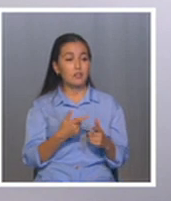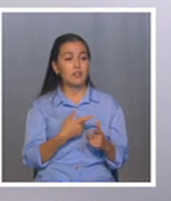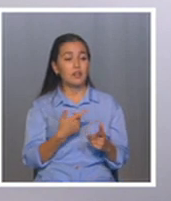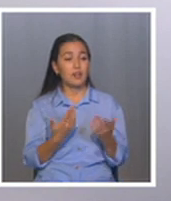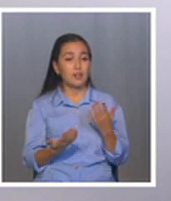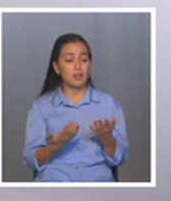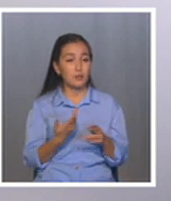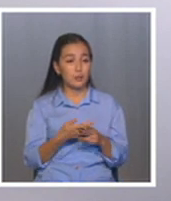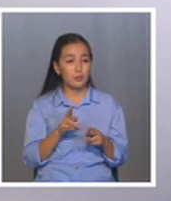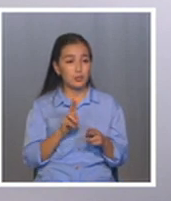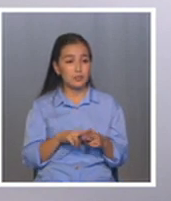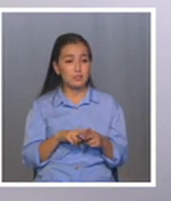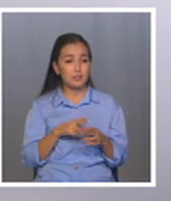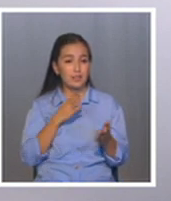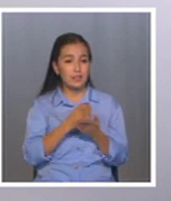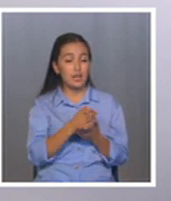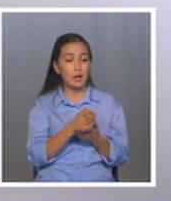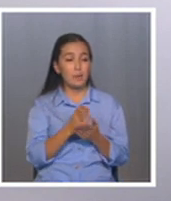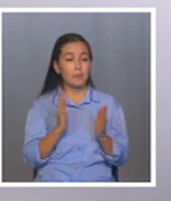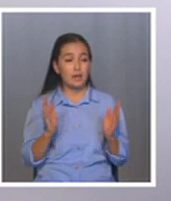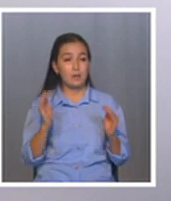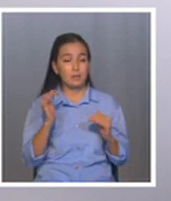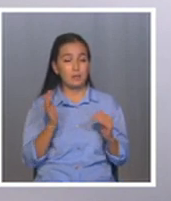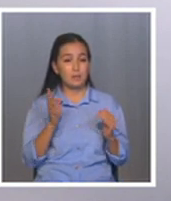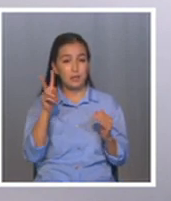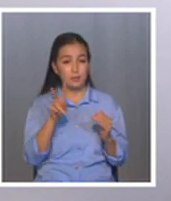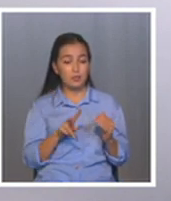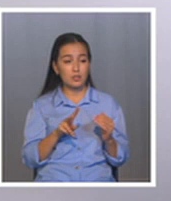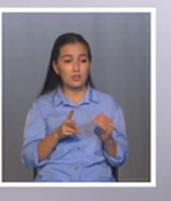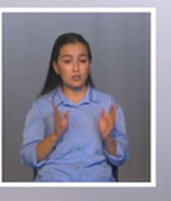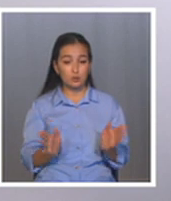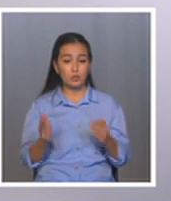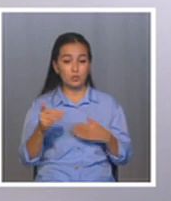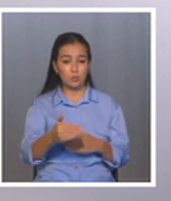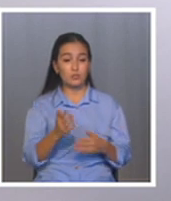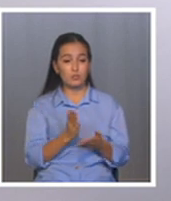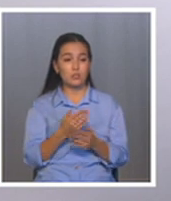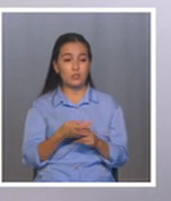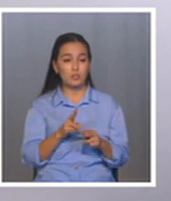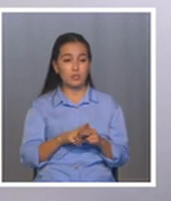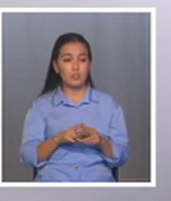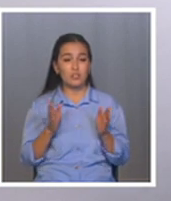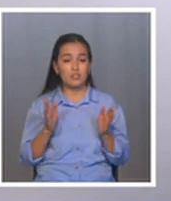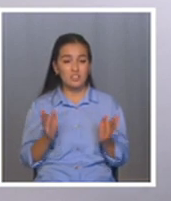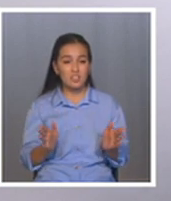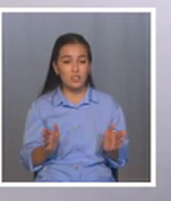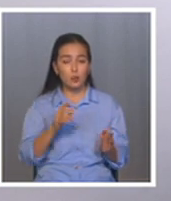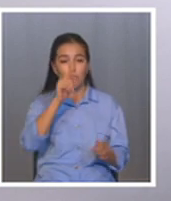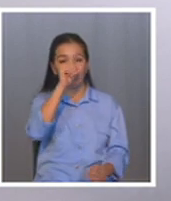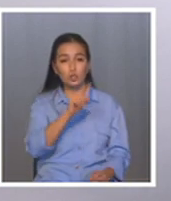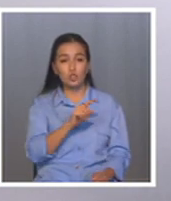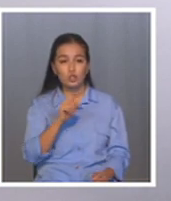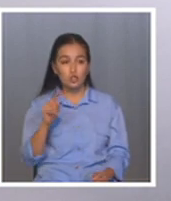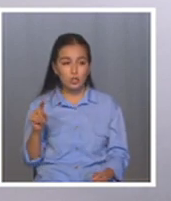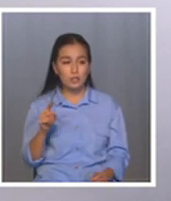Енді осы тік параллелепипедтің табанында тік төрт бұрыш ататын болса, онда ол тік бұрышты параллелепипед деп аталады.